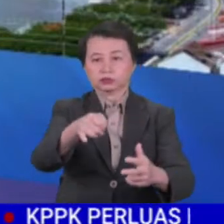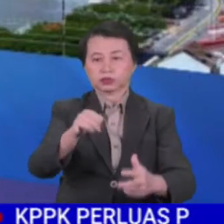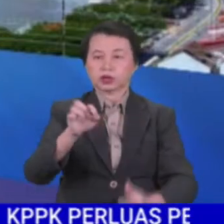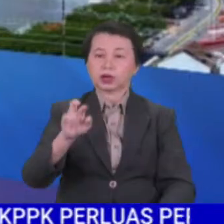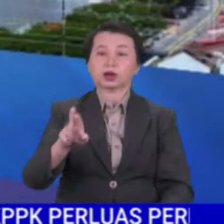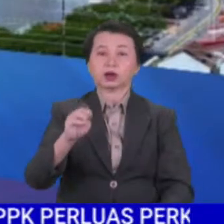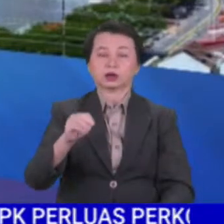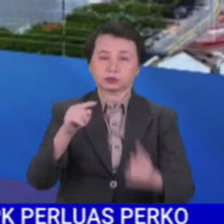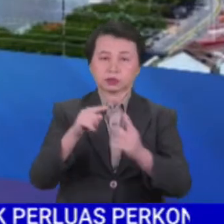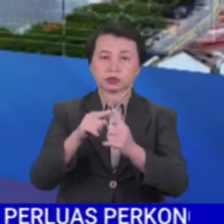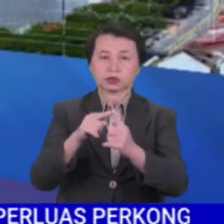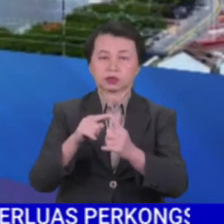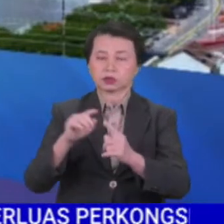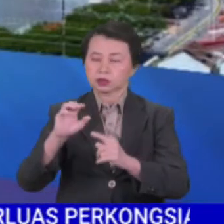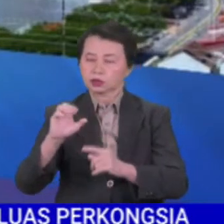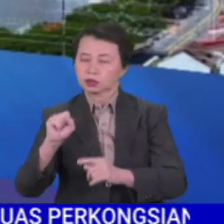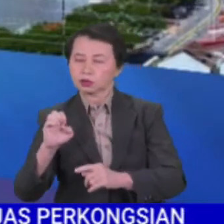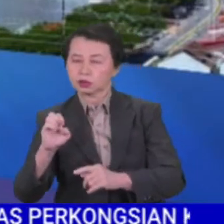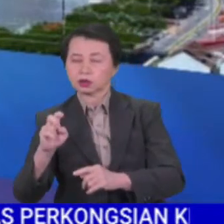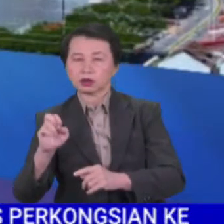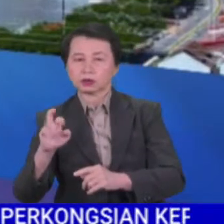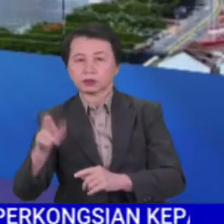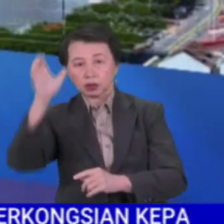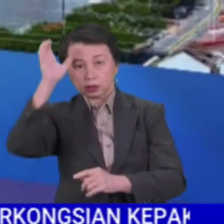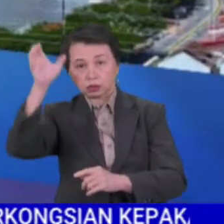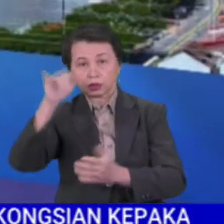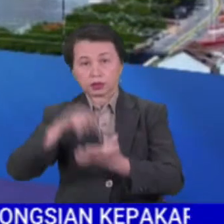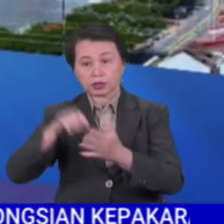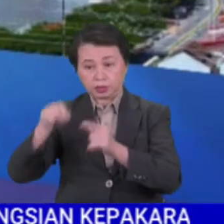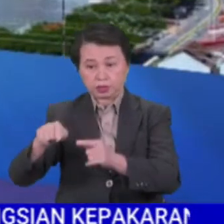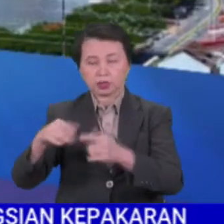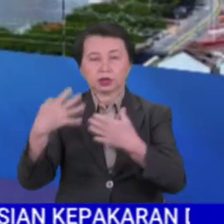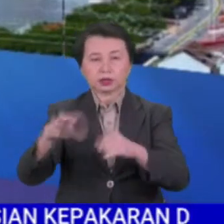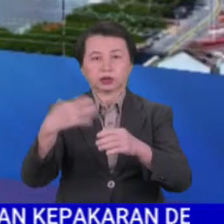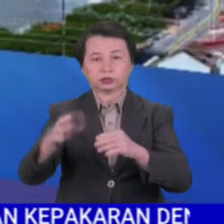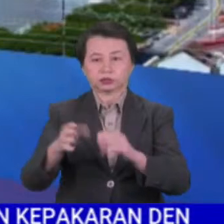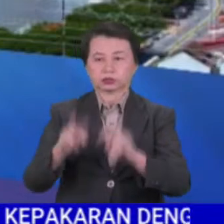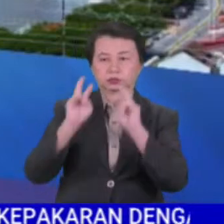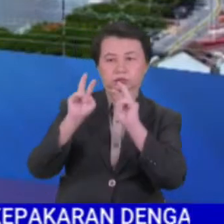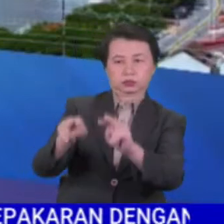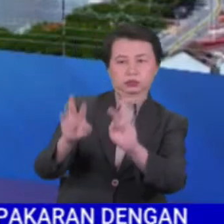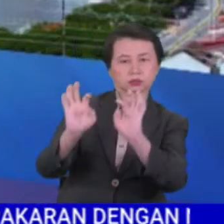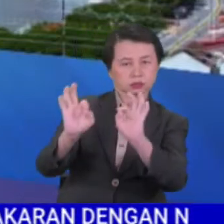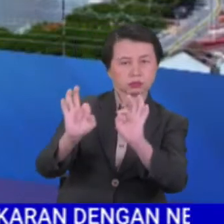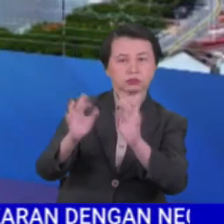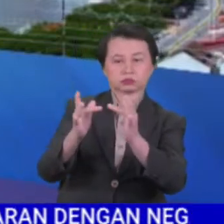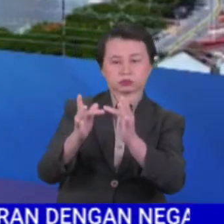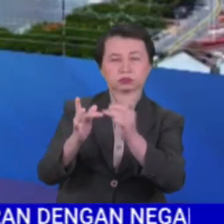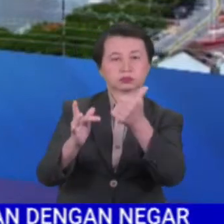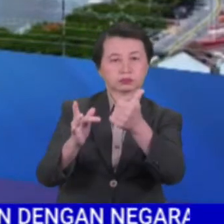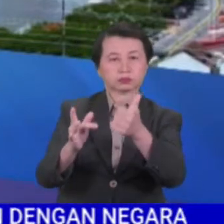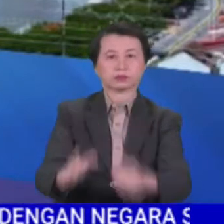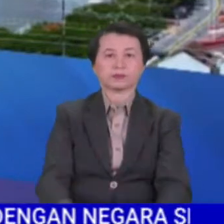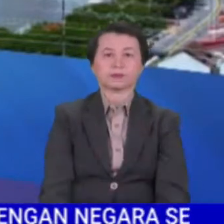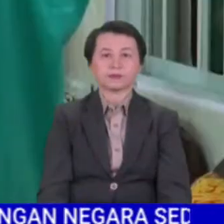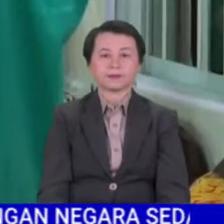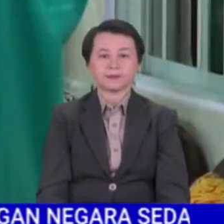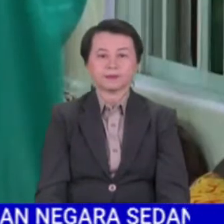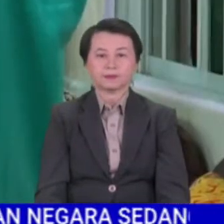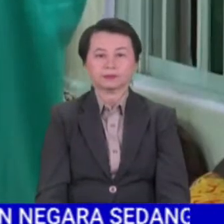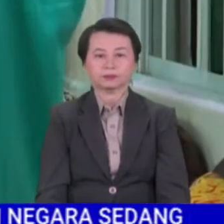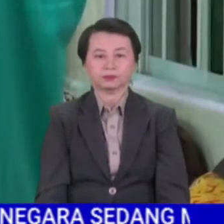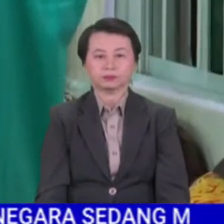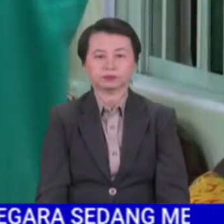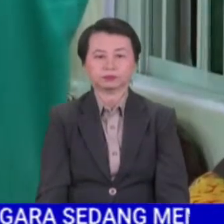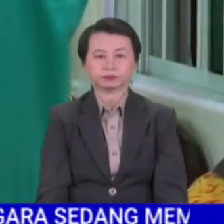RM13.5 juta kepada eksperimen konsep ini di Sabah serta telah menampakkan kejayaannya. Internet